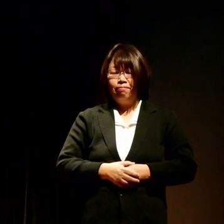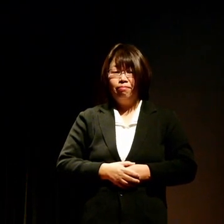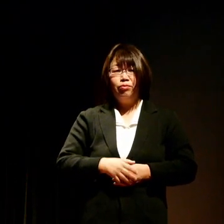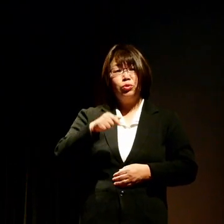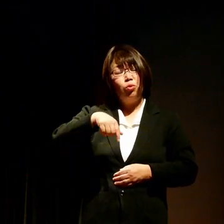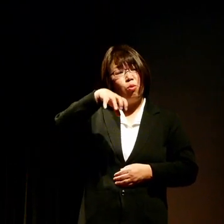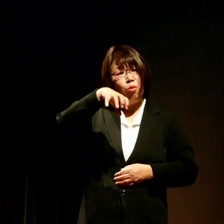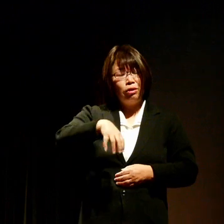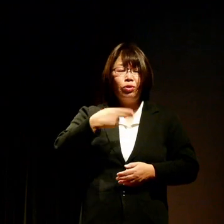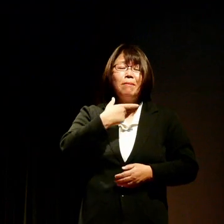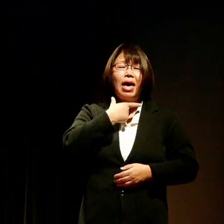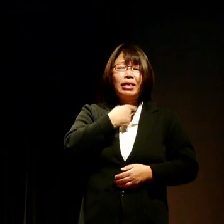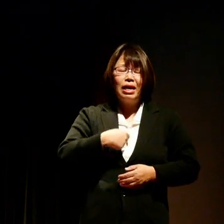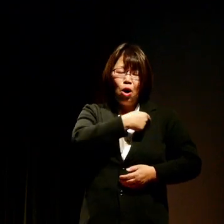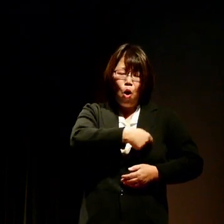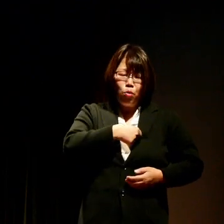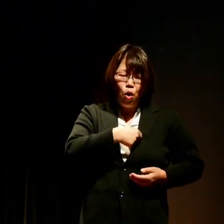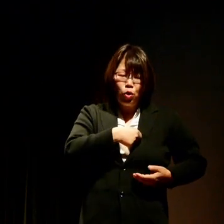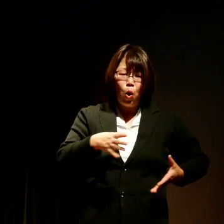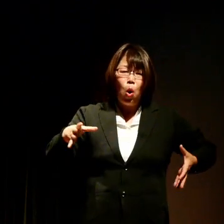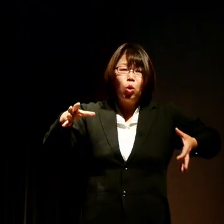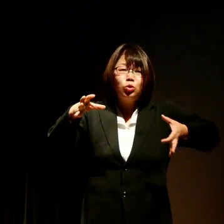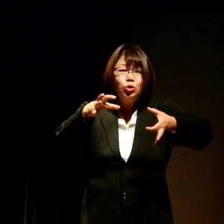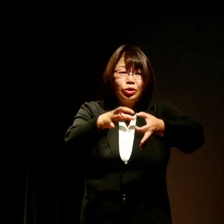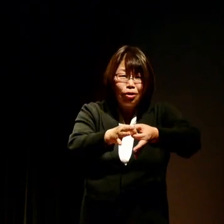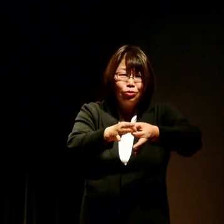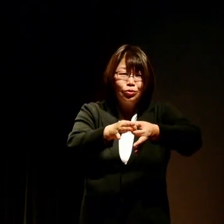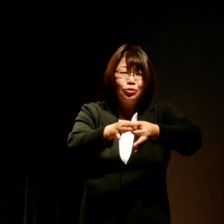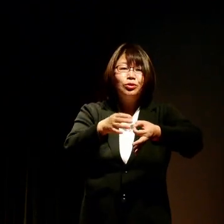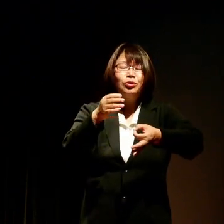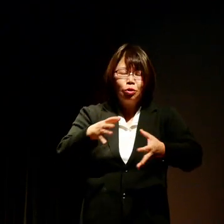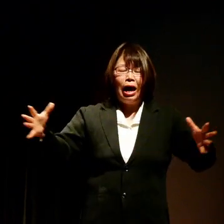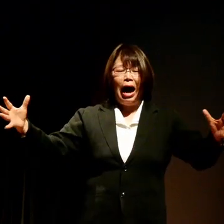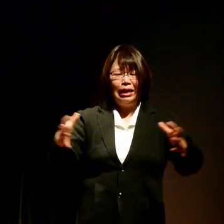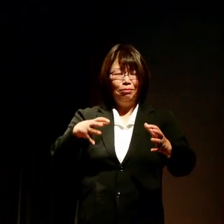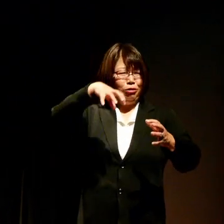この場所は食べたい思いをつなぐ、そして集う場所。